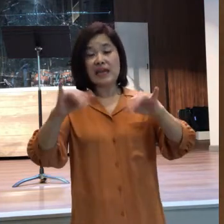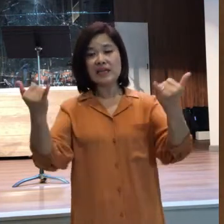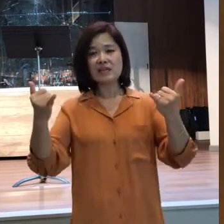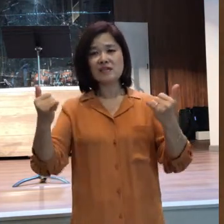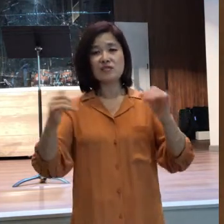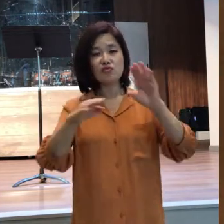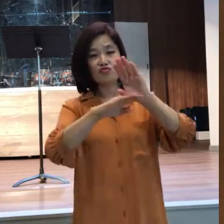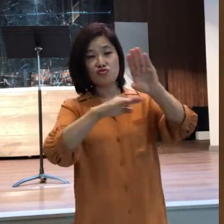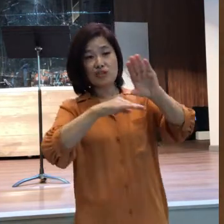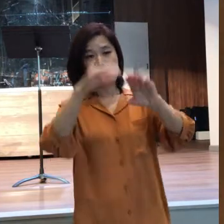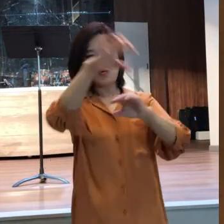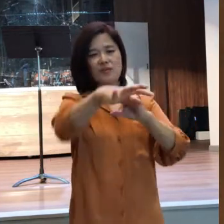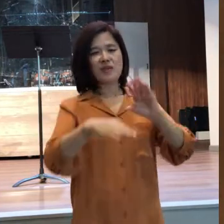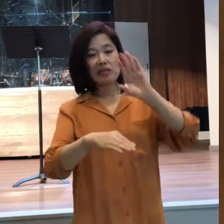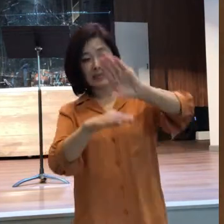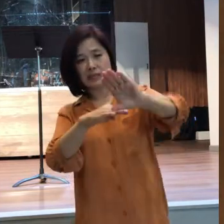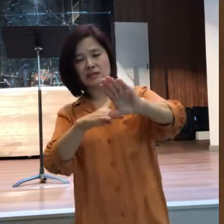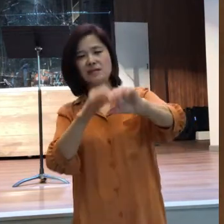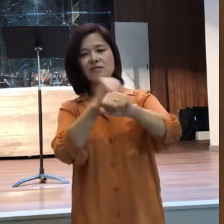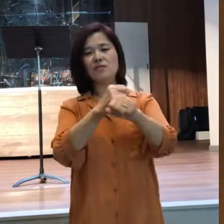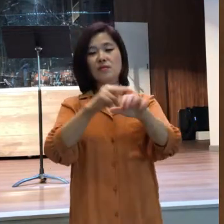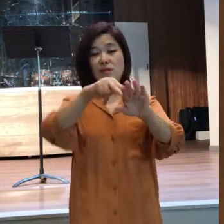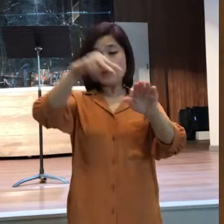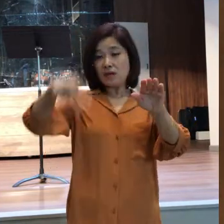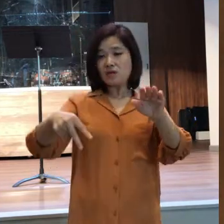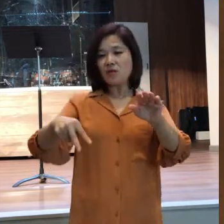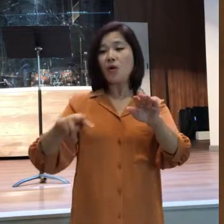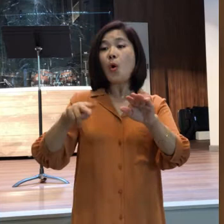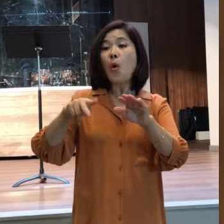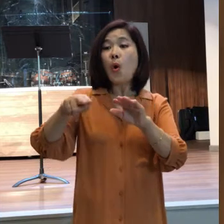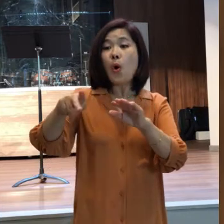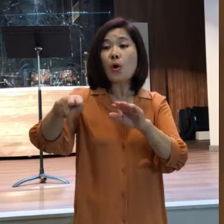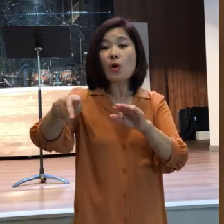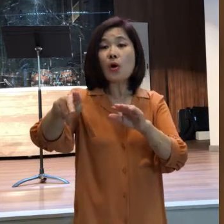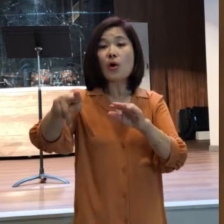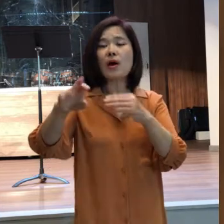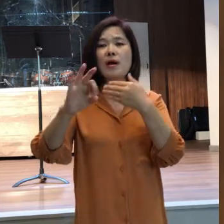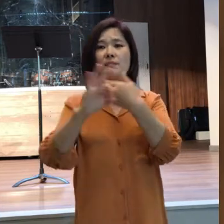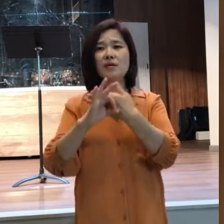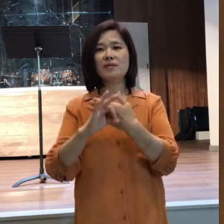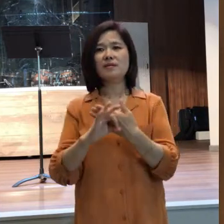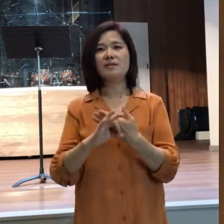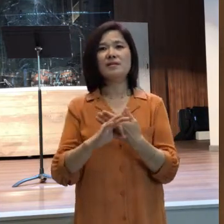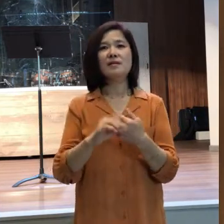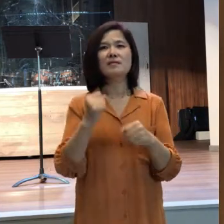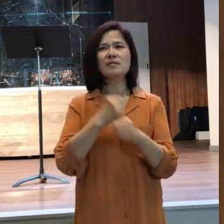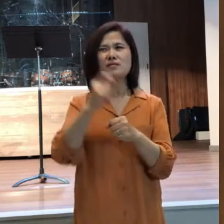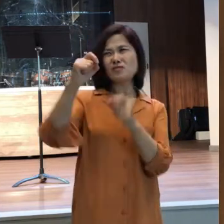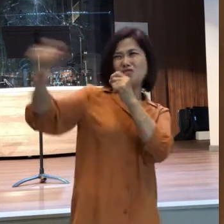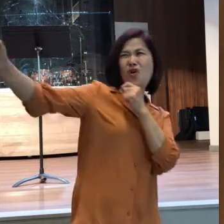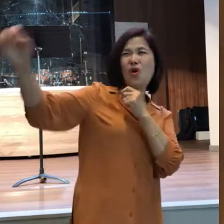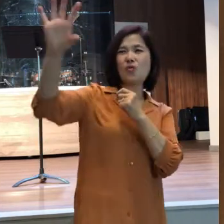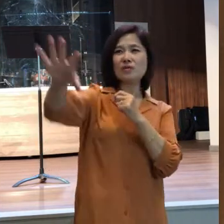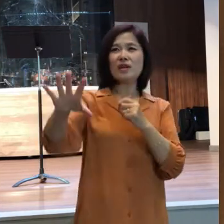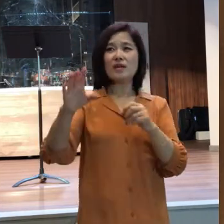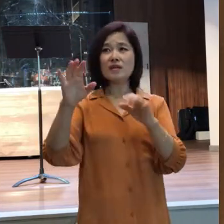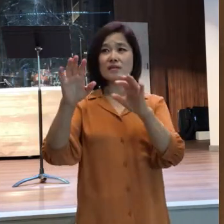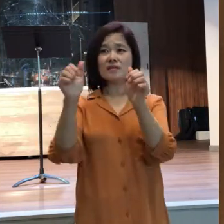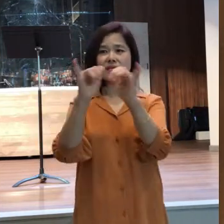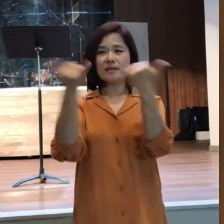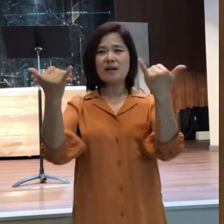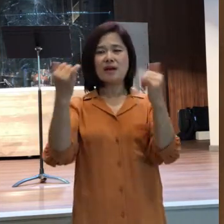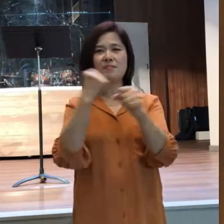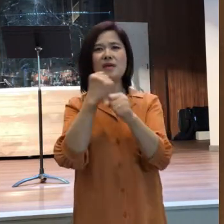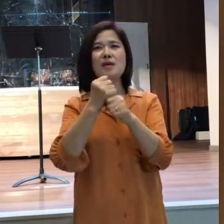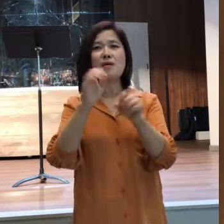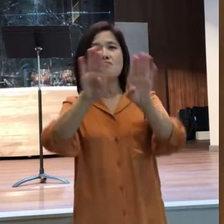장애인 주차장에 차를 세우고 내려와서 몇 걸음을 내디디면 저만큼 백인이